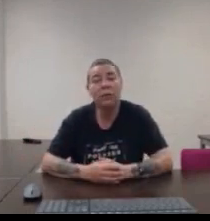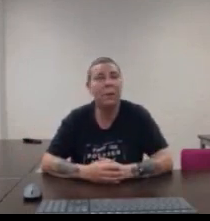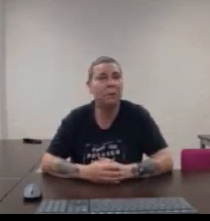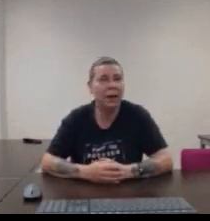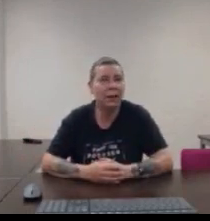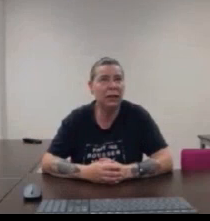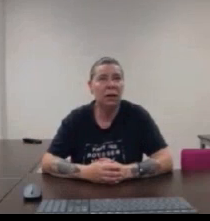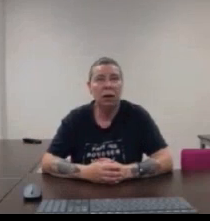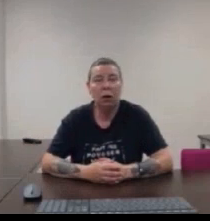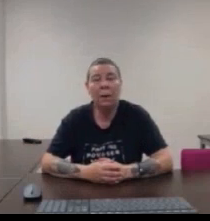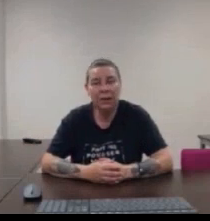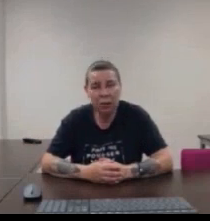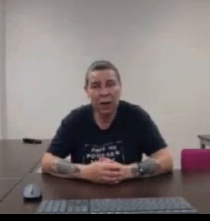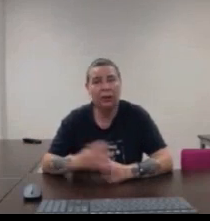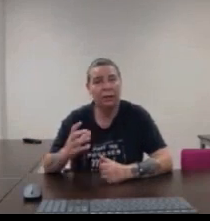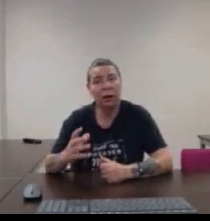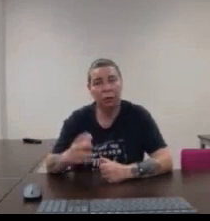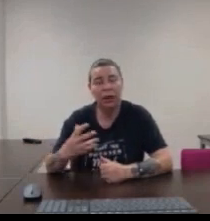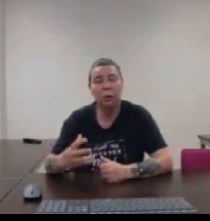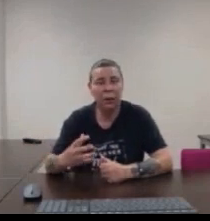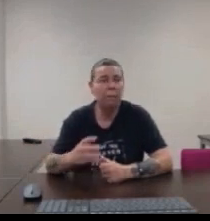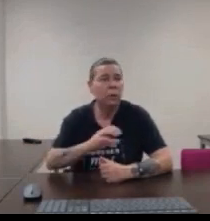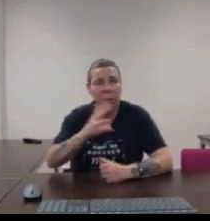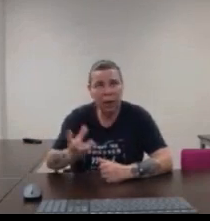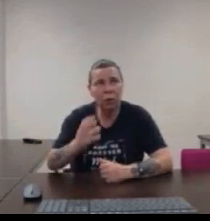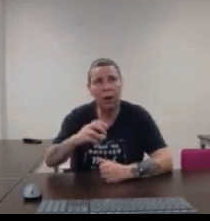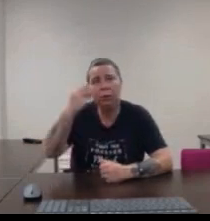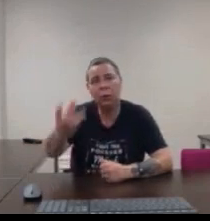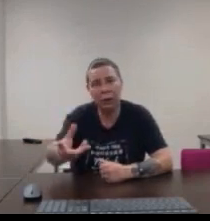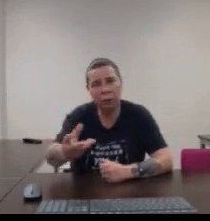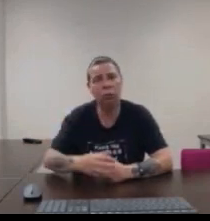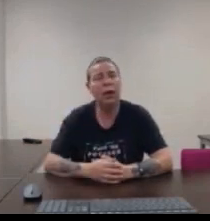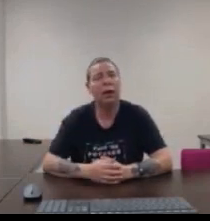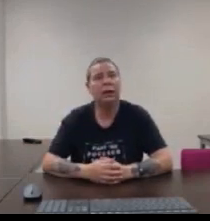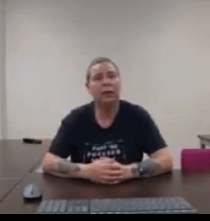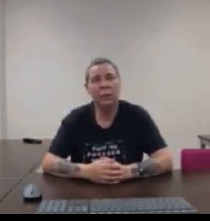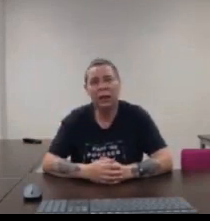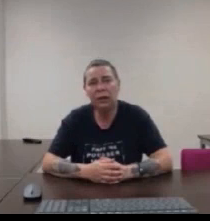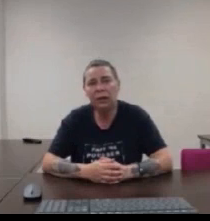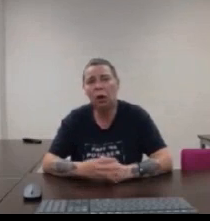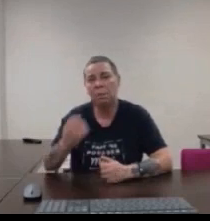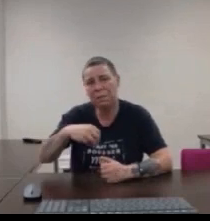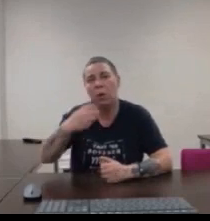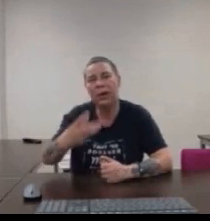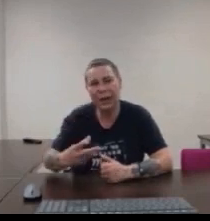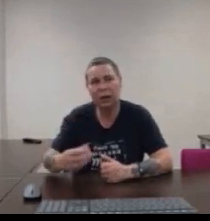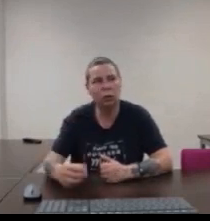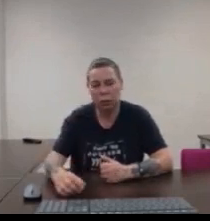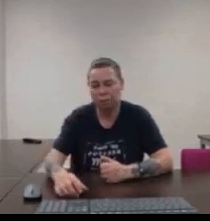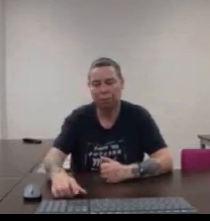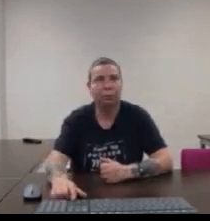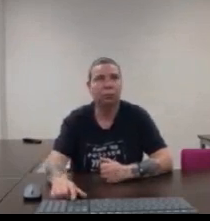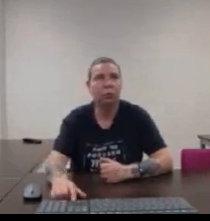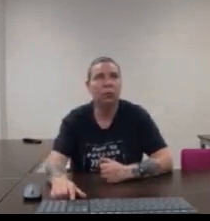ne provoque pas de maladie particulière. Ça va, vous l'avez compris, de manière globale, plutôt accentuer des phénomènes existants, mais pas en créer